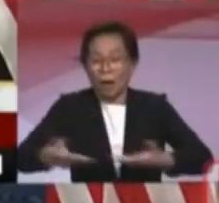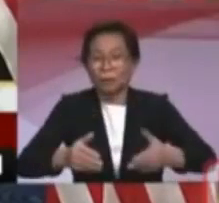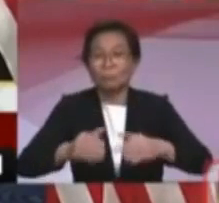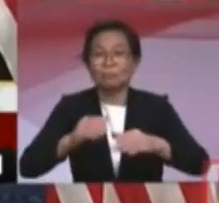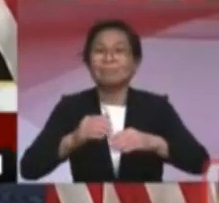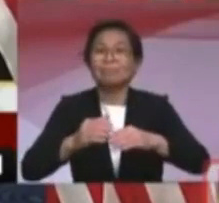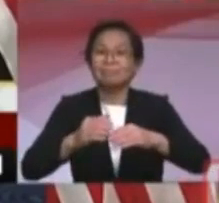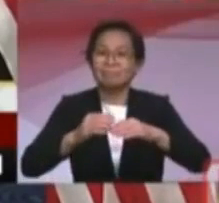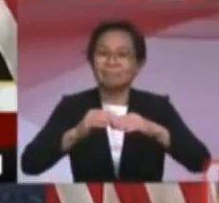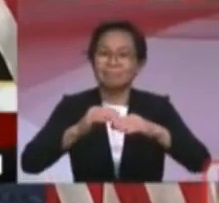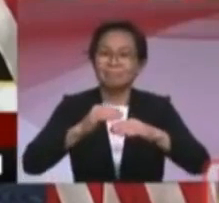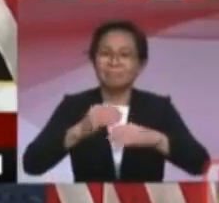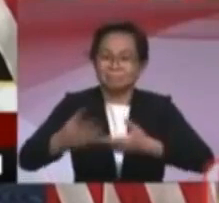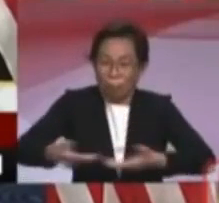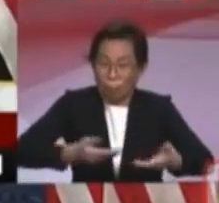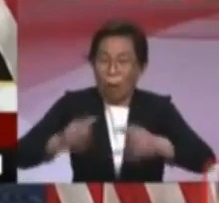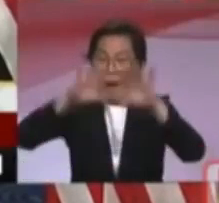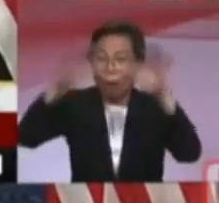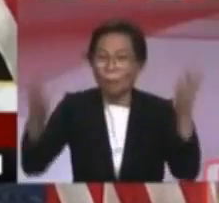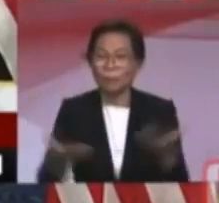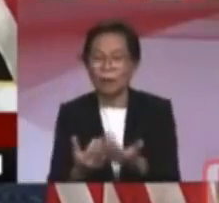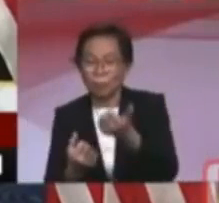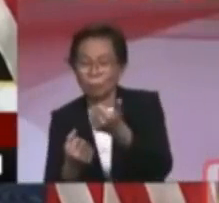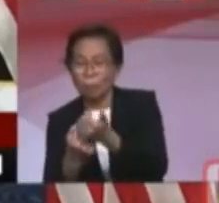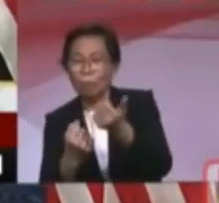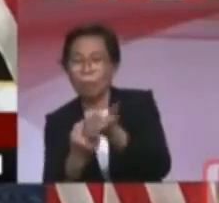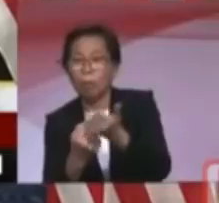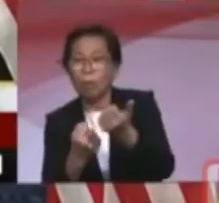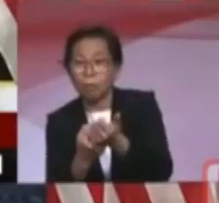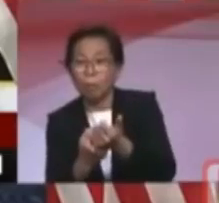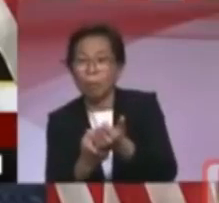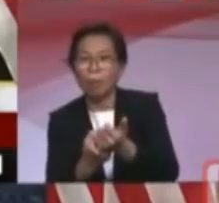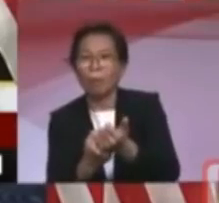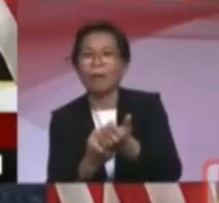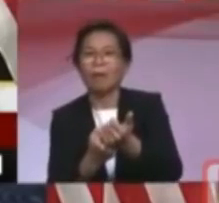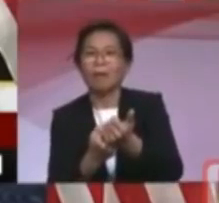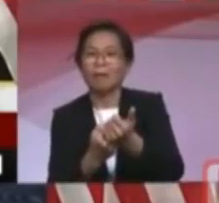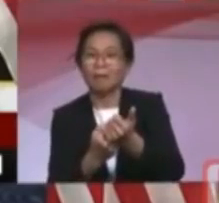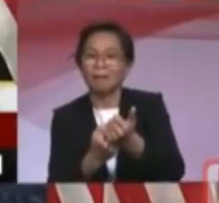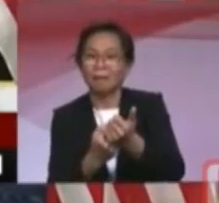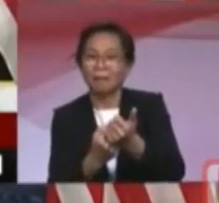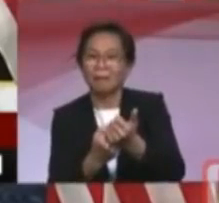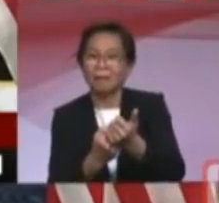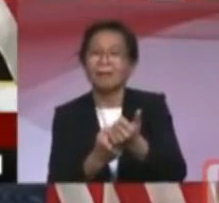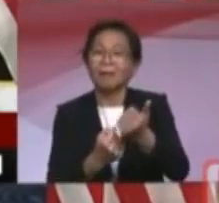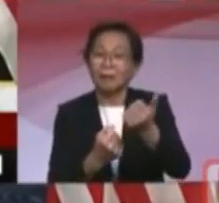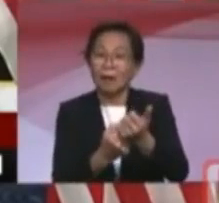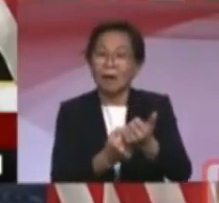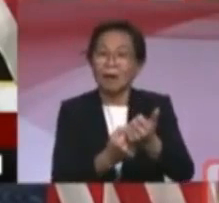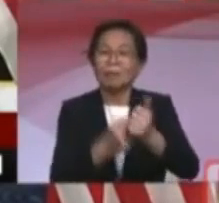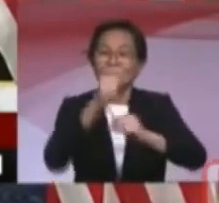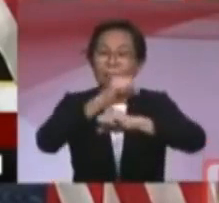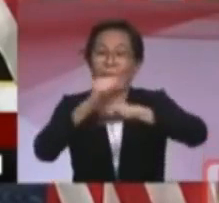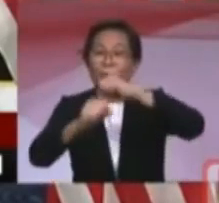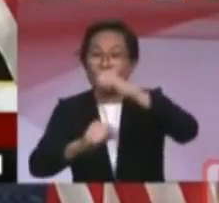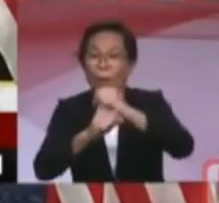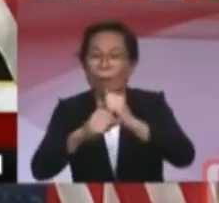terputus dan menyokong infrastruktur critical dan juga kejar-kejar kecemasan